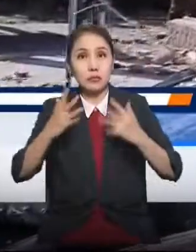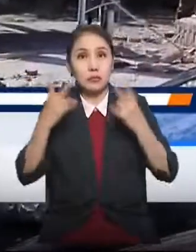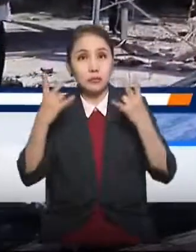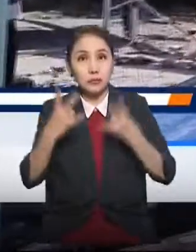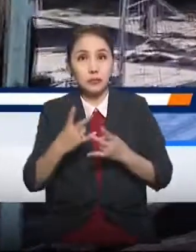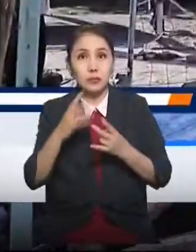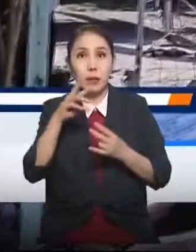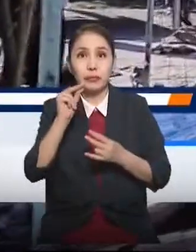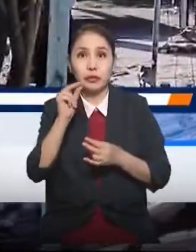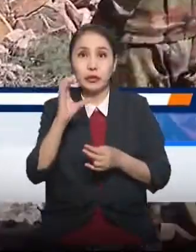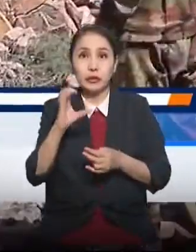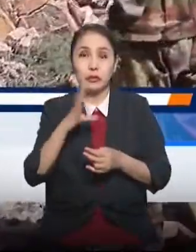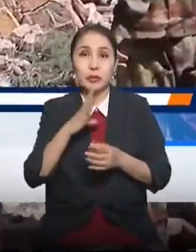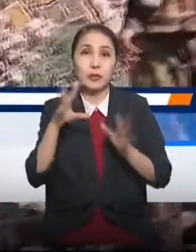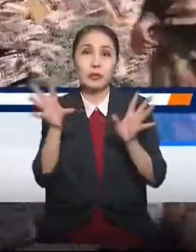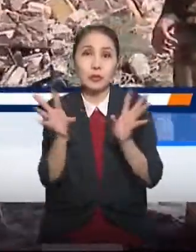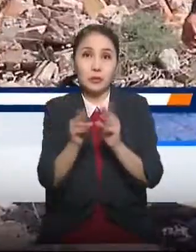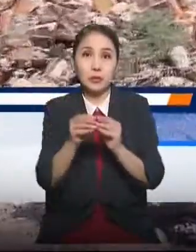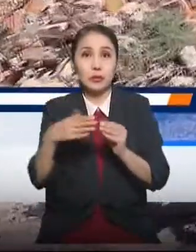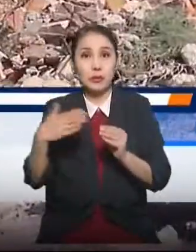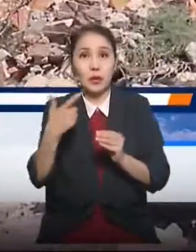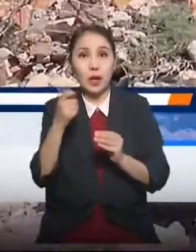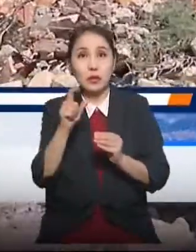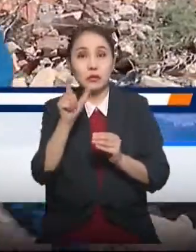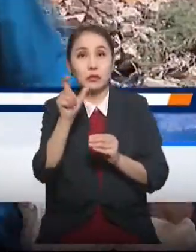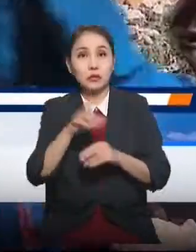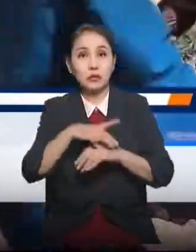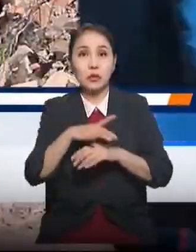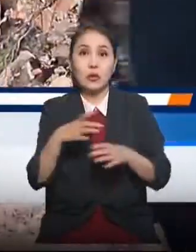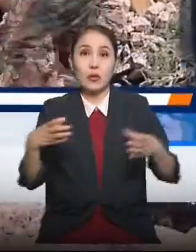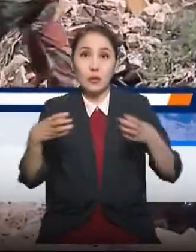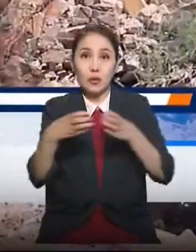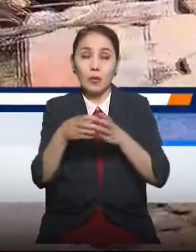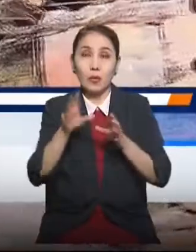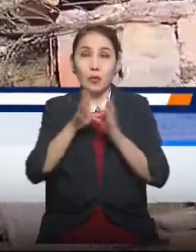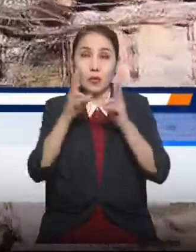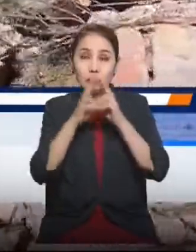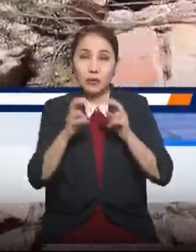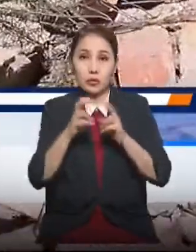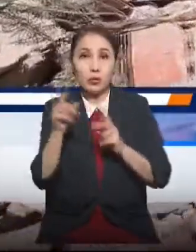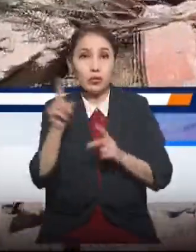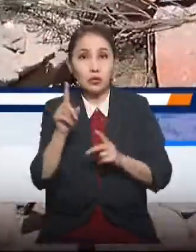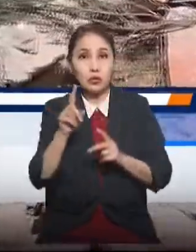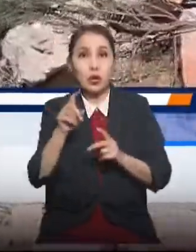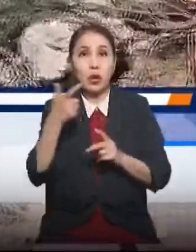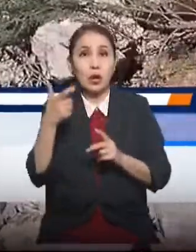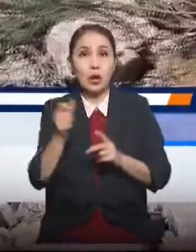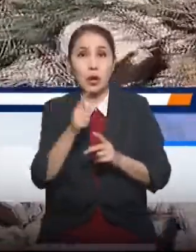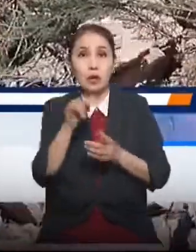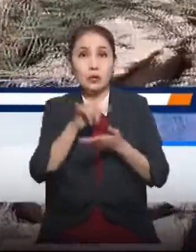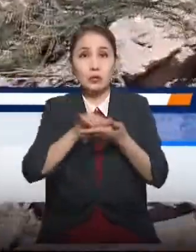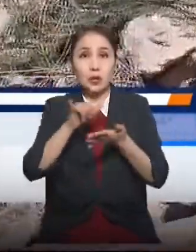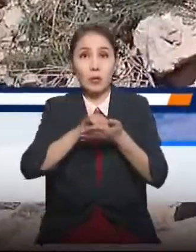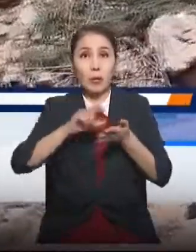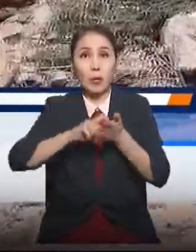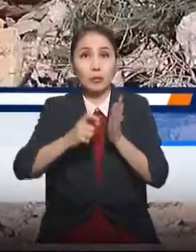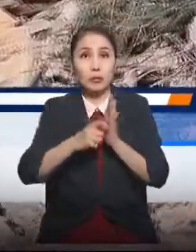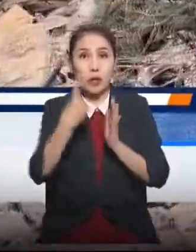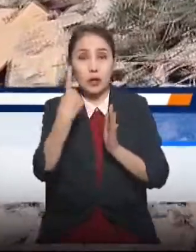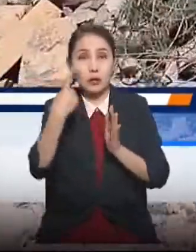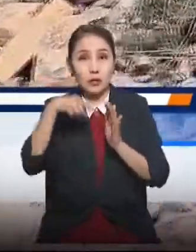сотрудниками МЧС работали и сотрудники филиала «Худудгаз Ташкент». В ходе изучения было установлено, что скопление природного газа в помещении одной